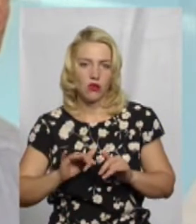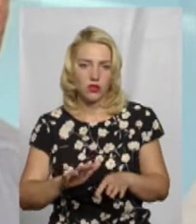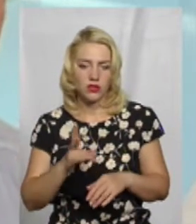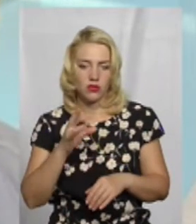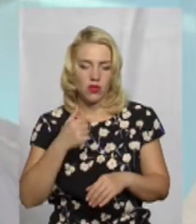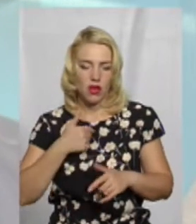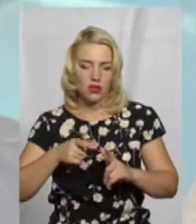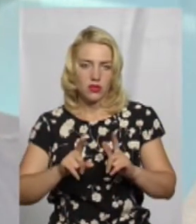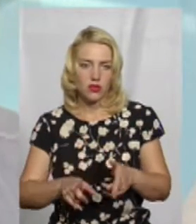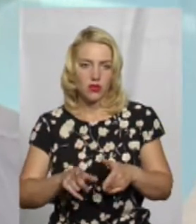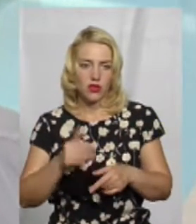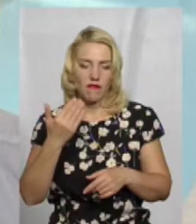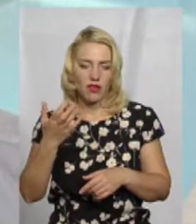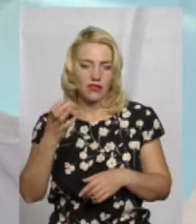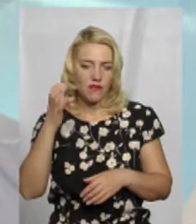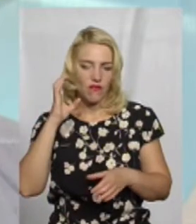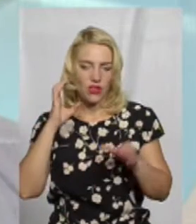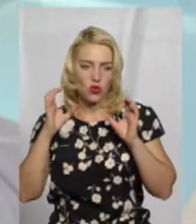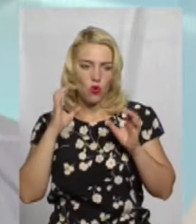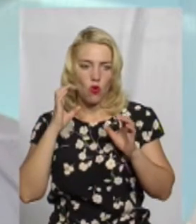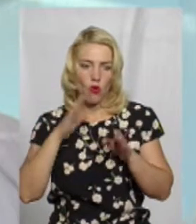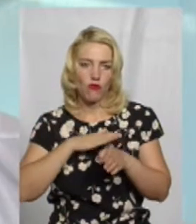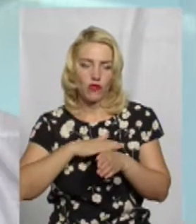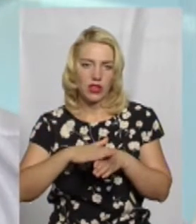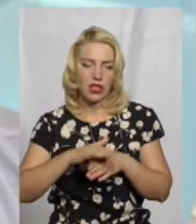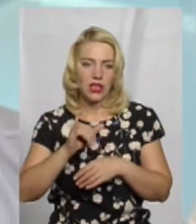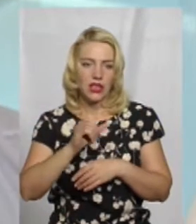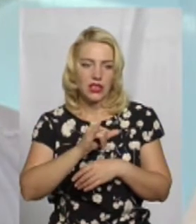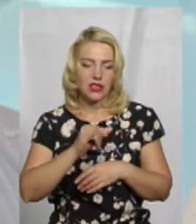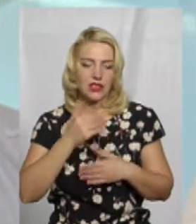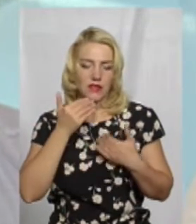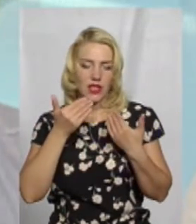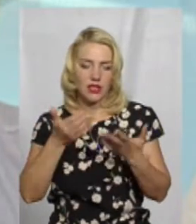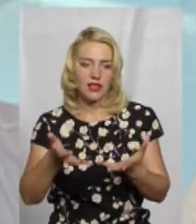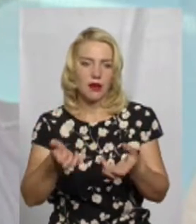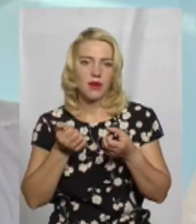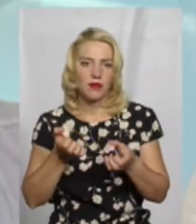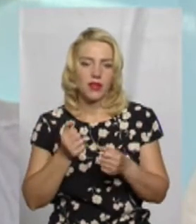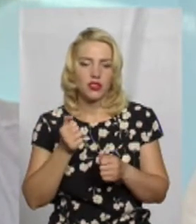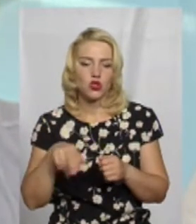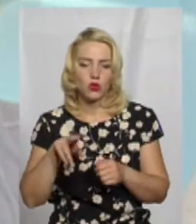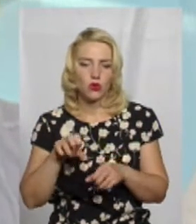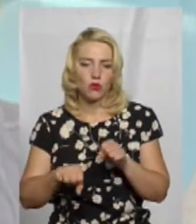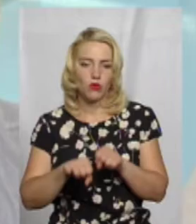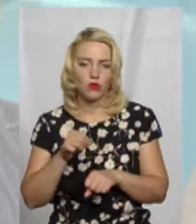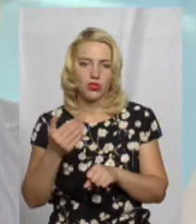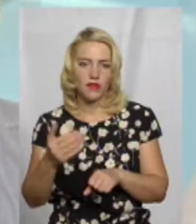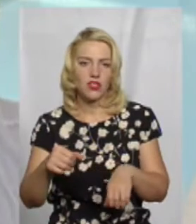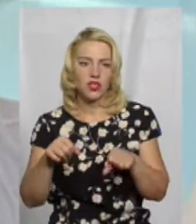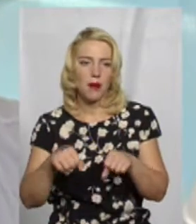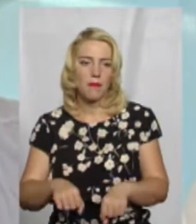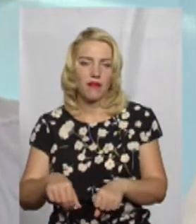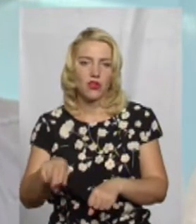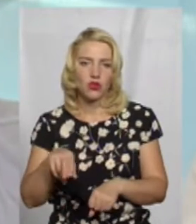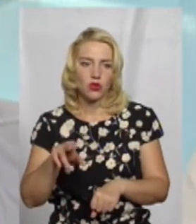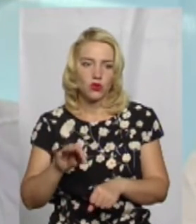я згодна вас вислуховувати і звернення приймати щодо порушення ваших прав